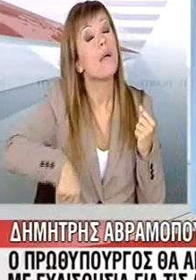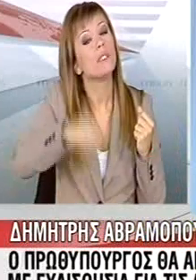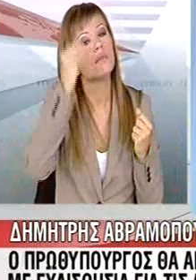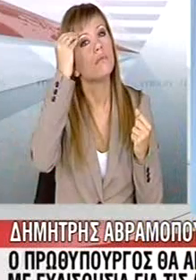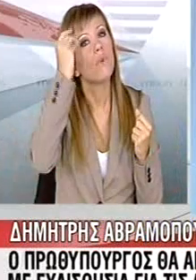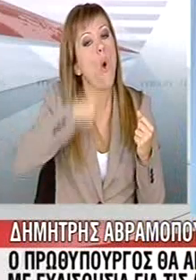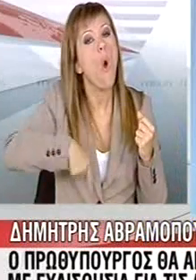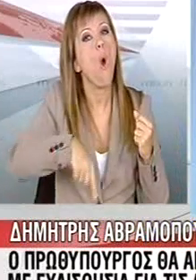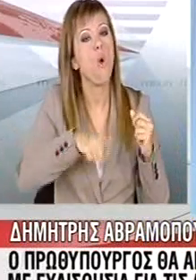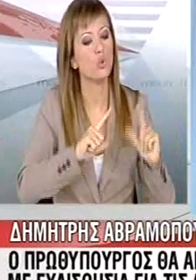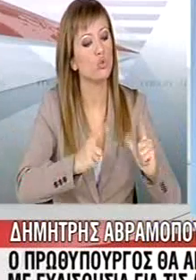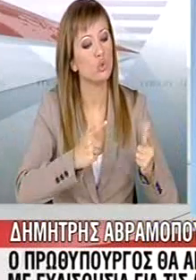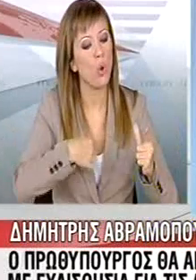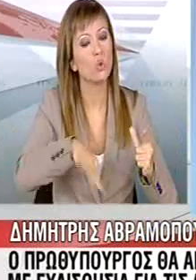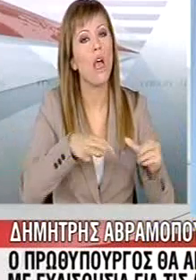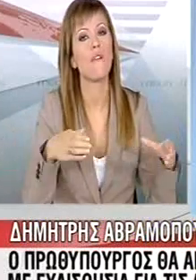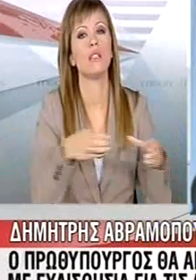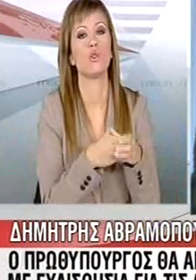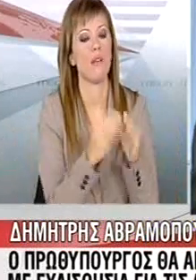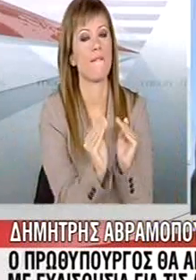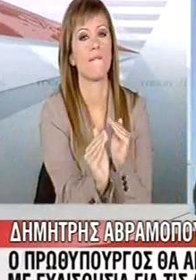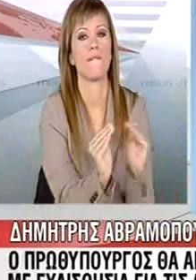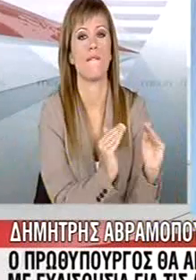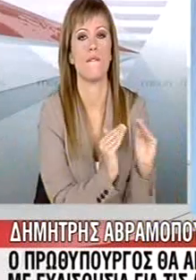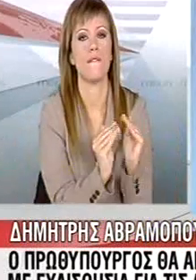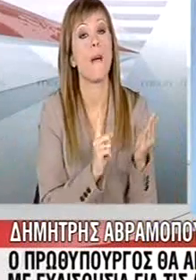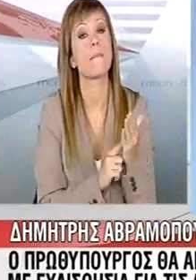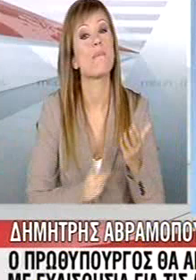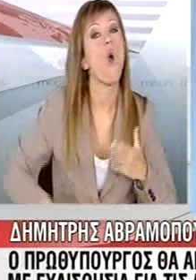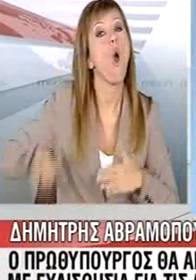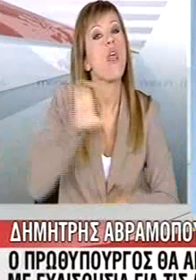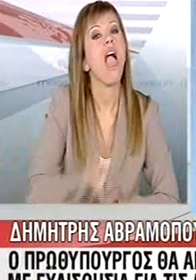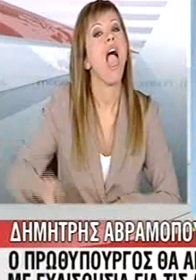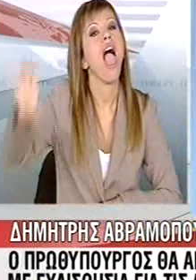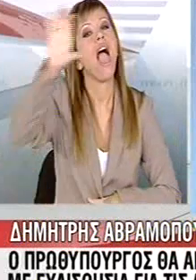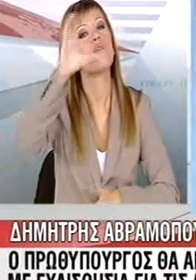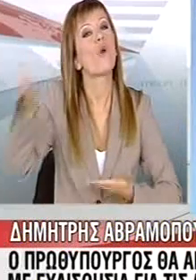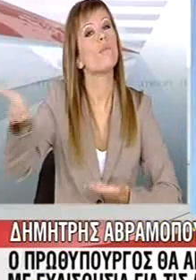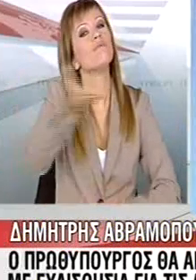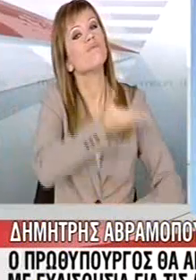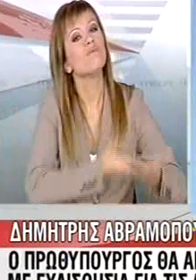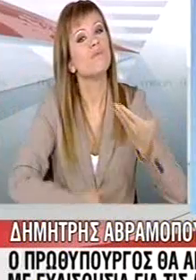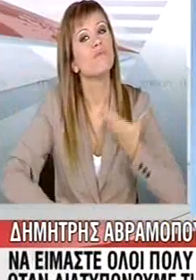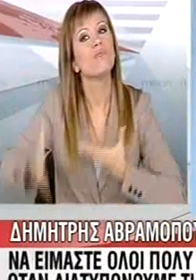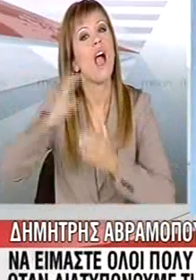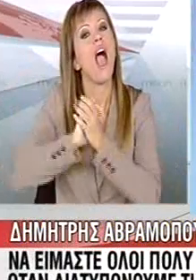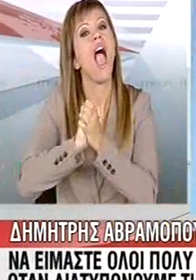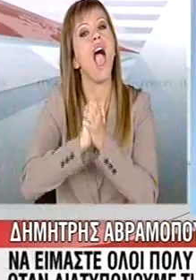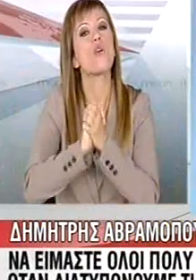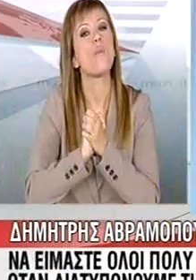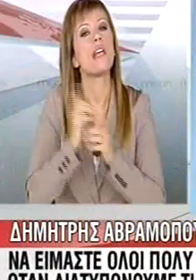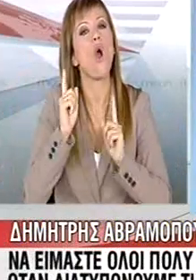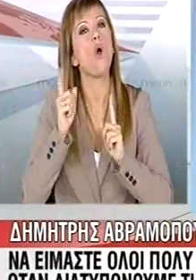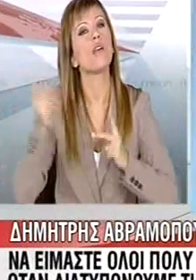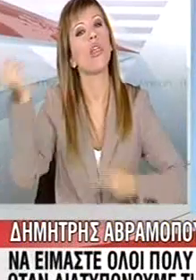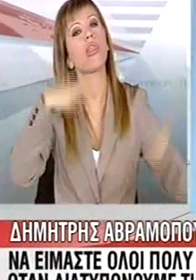απασχολεί όλους τους λαούς της Ευρώπης, επιβάλλοντας την απαιτούμενη αλληλεγγύη ακόμα και σε επίπεδο δηλώσεων και εντυπώσεων.